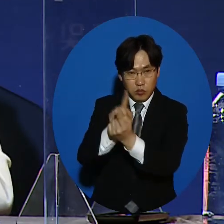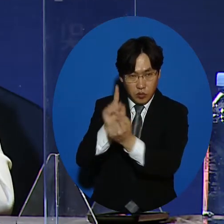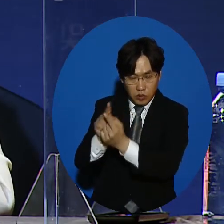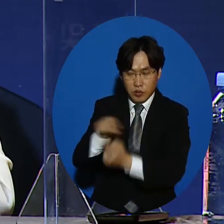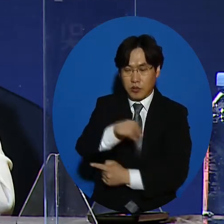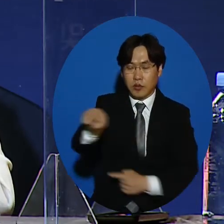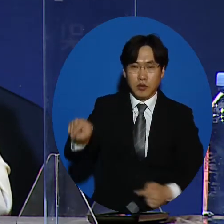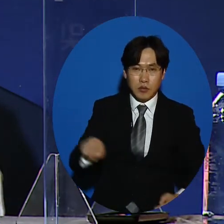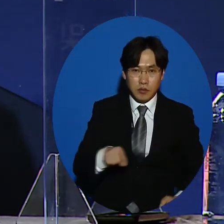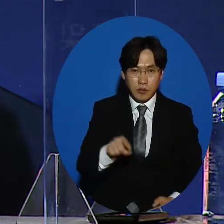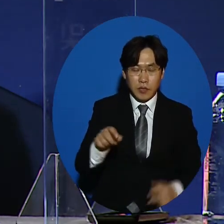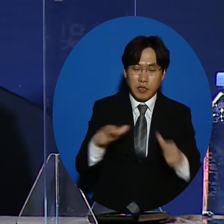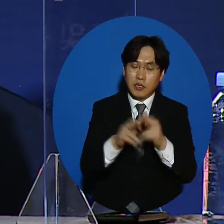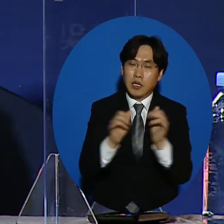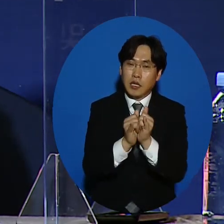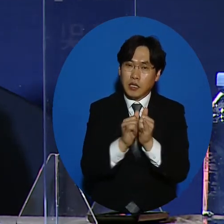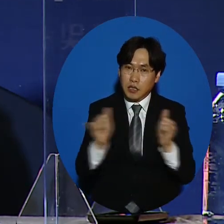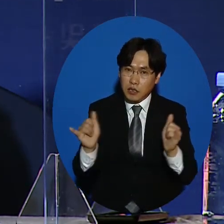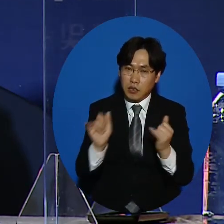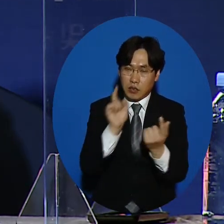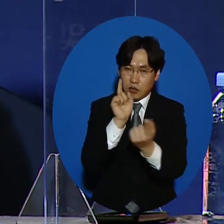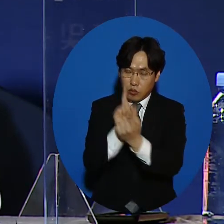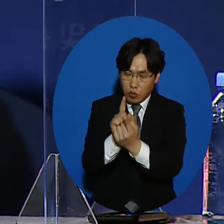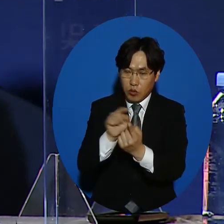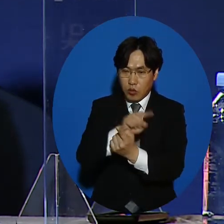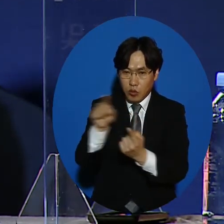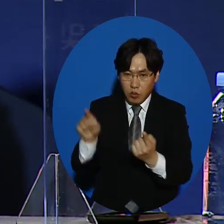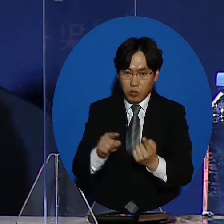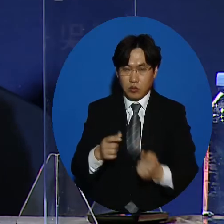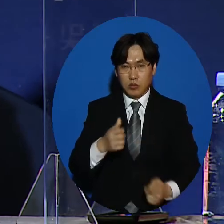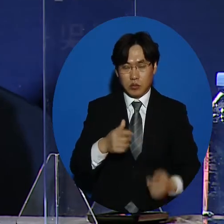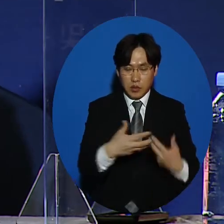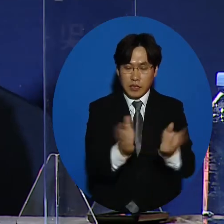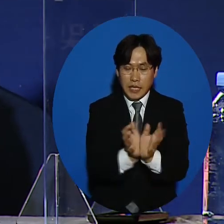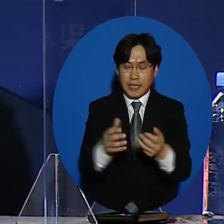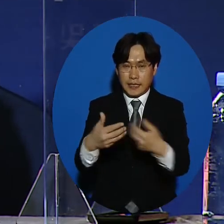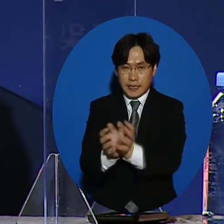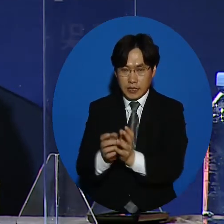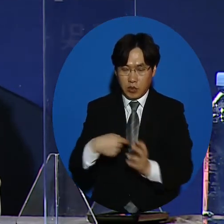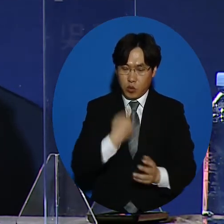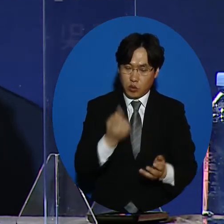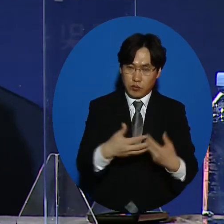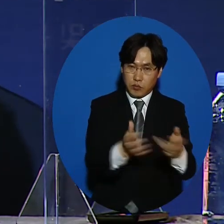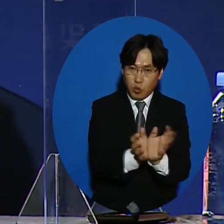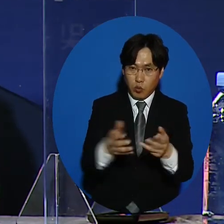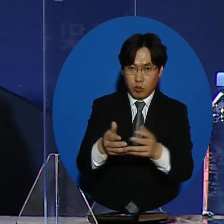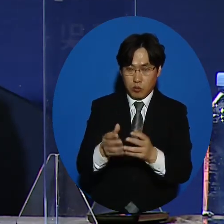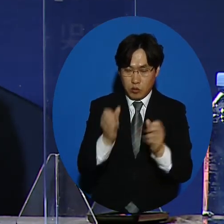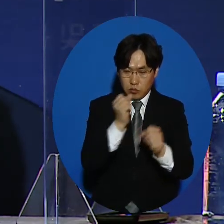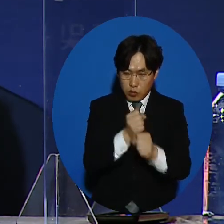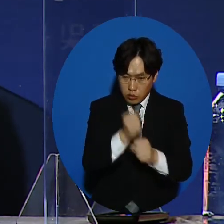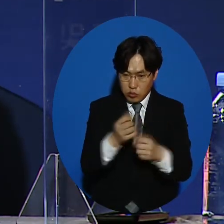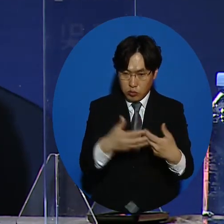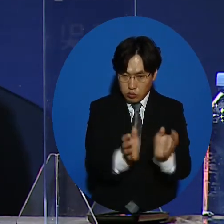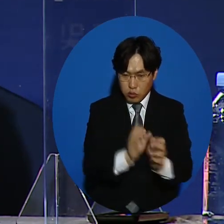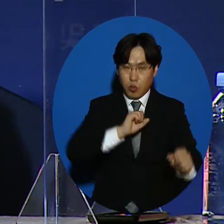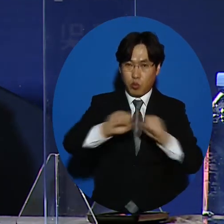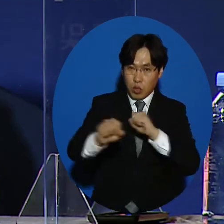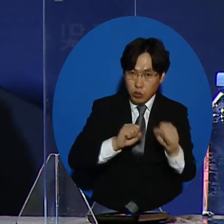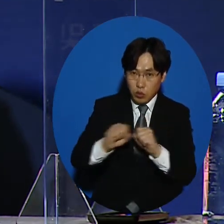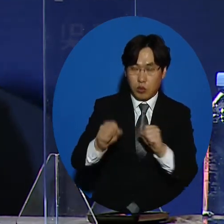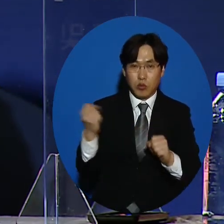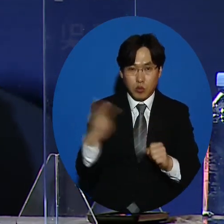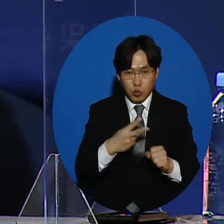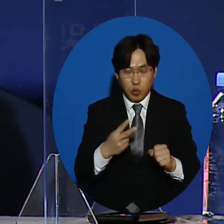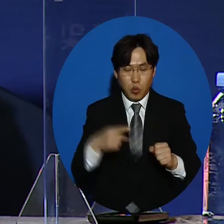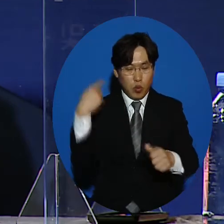것들이 저는 이제 장애를 가진 그 당사자들이 정말 자조 모임들을 조직을 해서 정말 같이 활동을 하고 그다음에 또